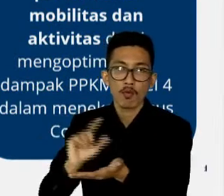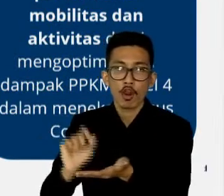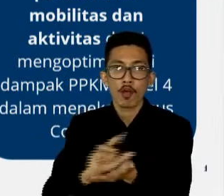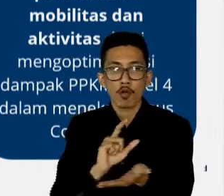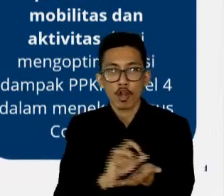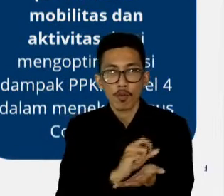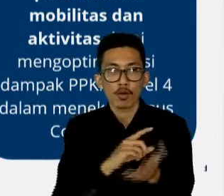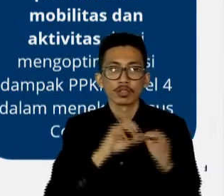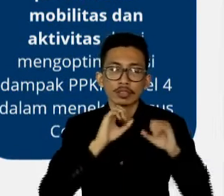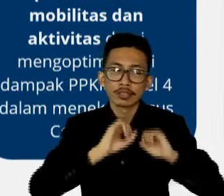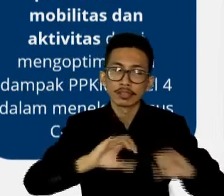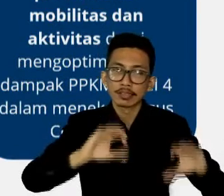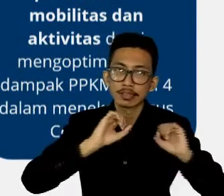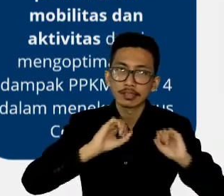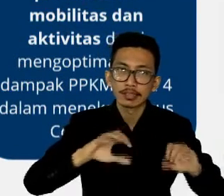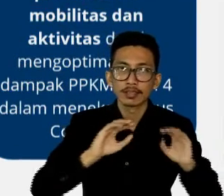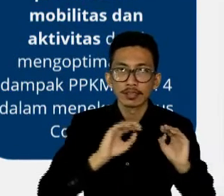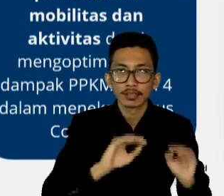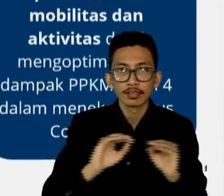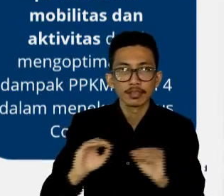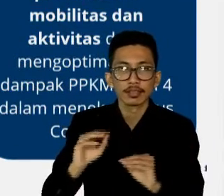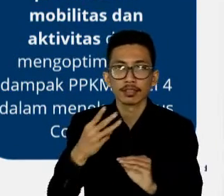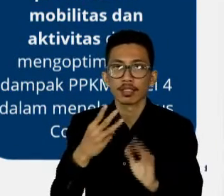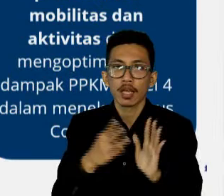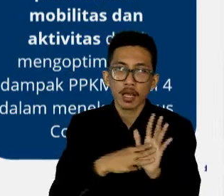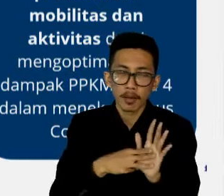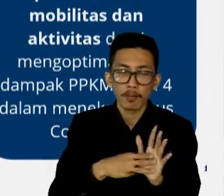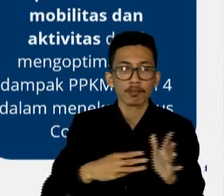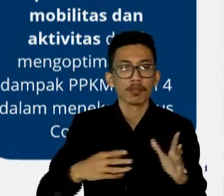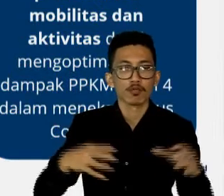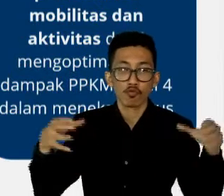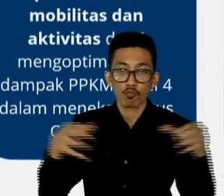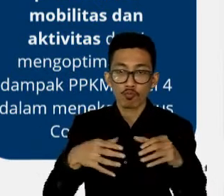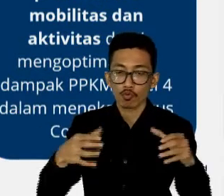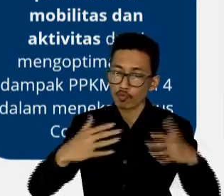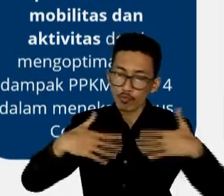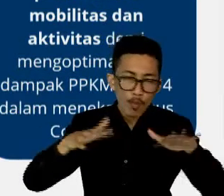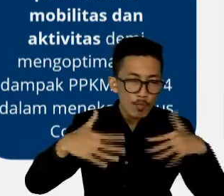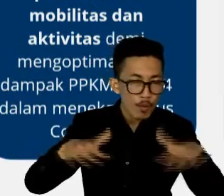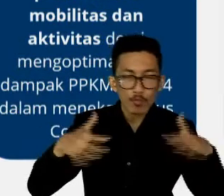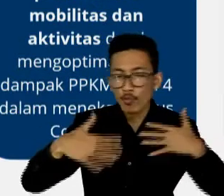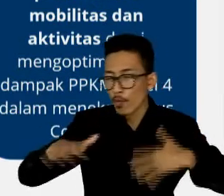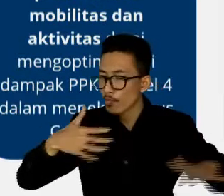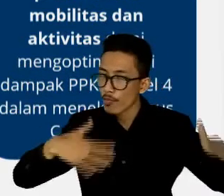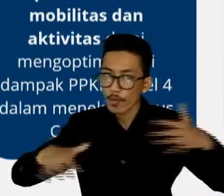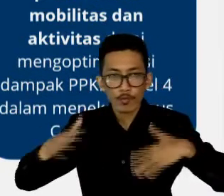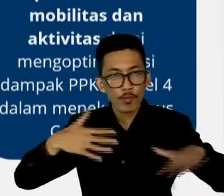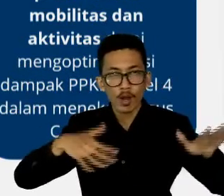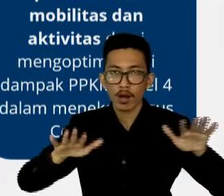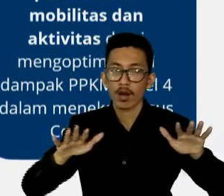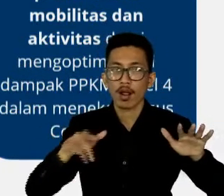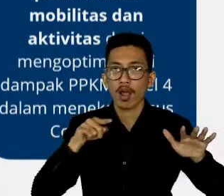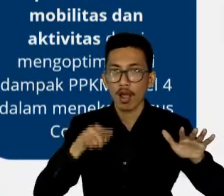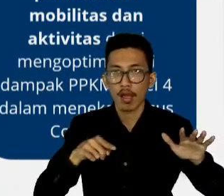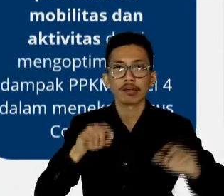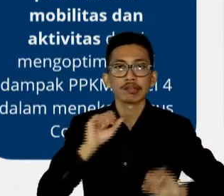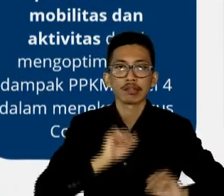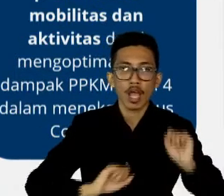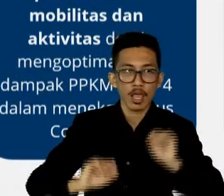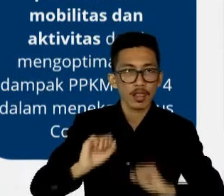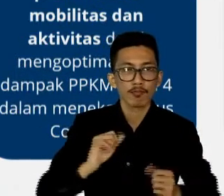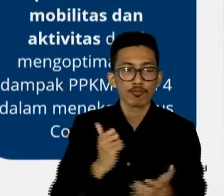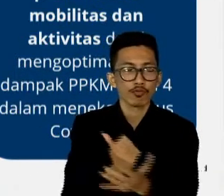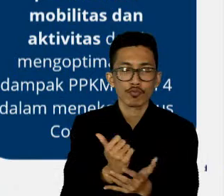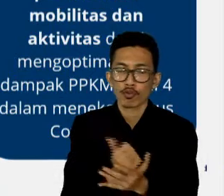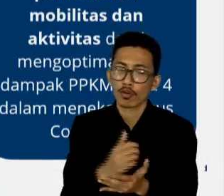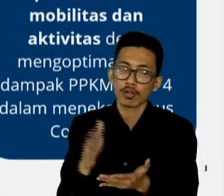penegakan disiplin, terus edukasi 3M harus jalan, pembubaran kerumunan, pembatasan mobilitas dan aktivitas akan mulai memberikan dampak